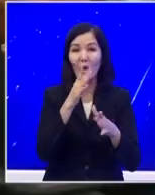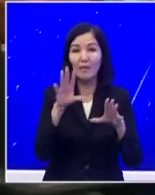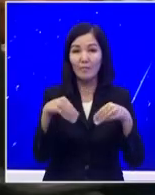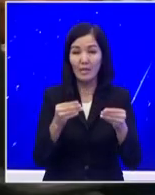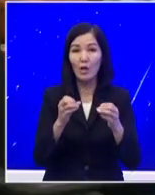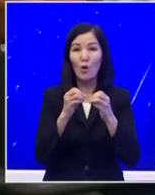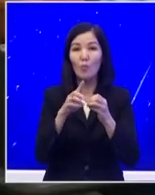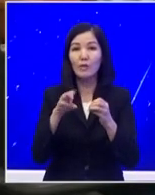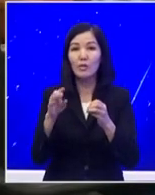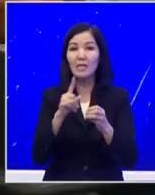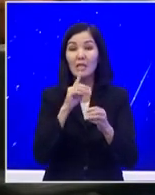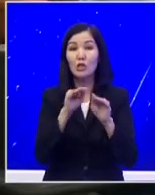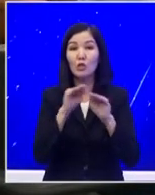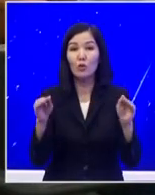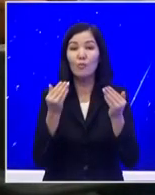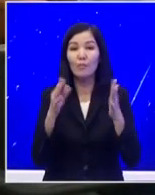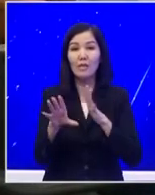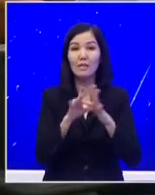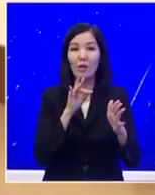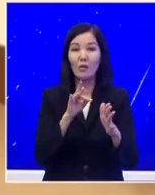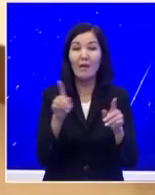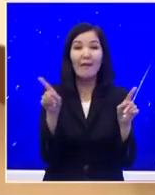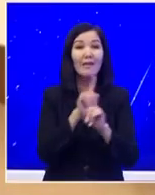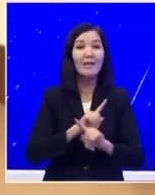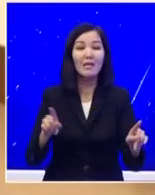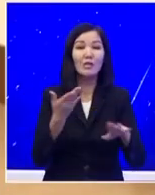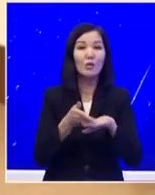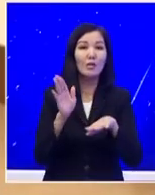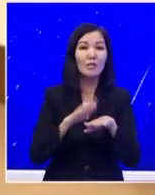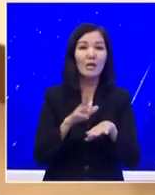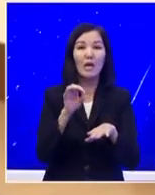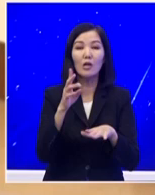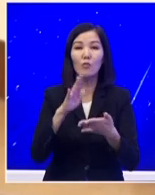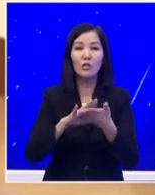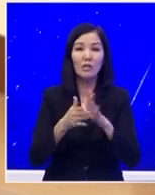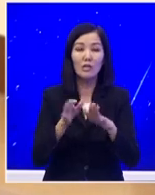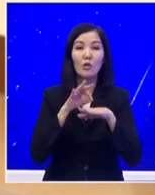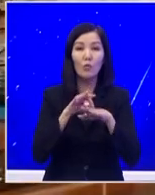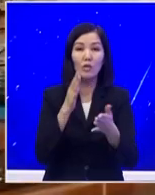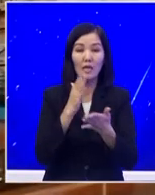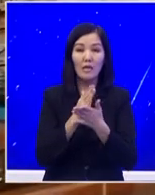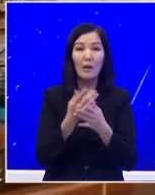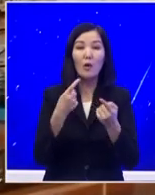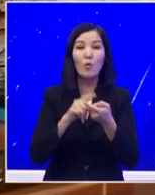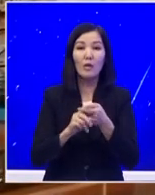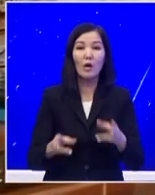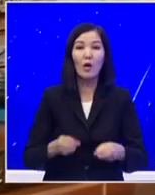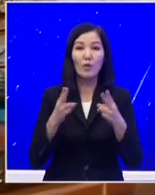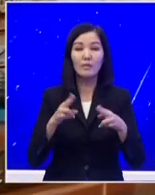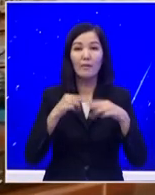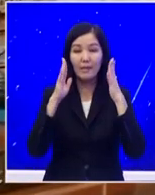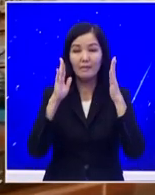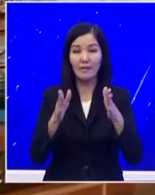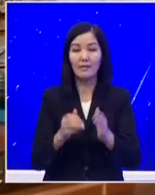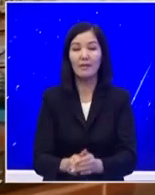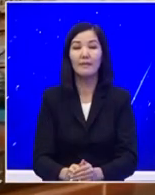11 тамыз тыныштық күні биыл сайлау науқаны ерекше күрделі қару індет жағдайында өткелі жатыр. Осыған байланысты қауіпсіздік